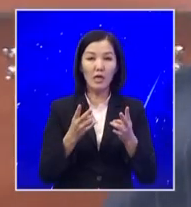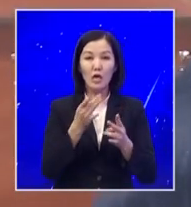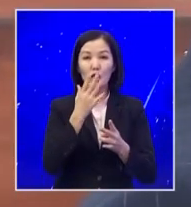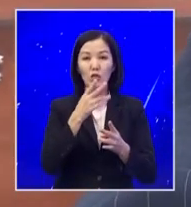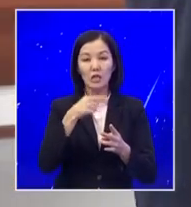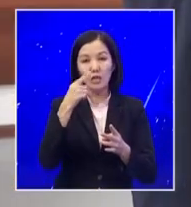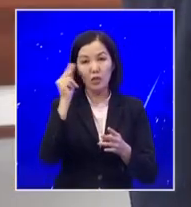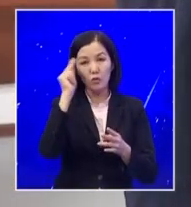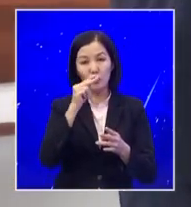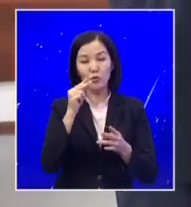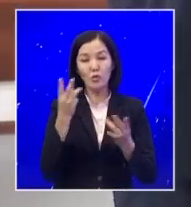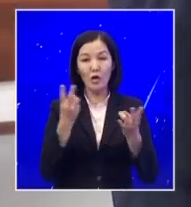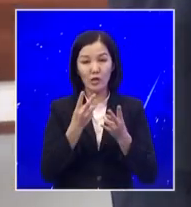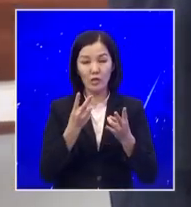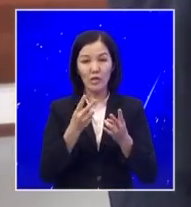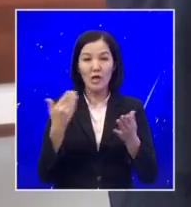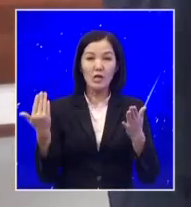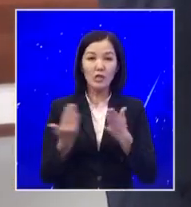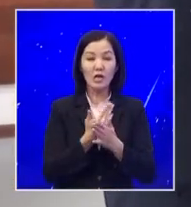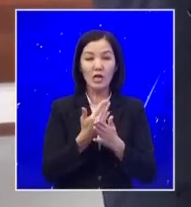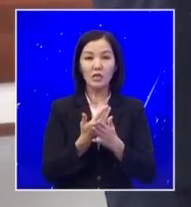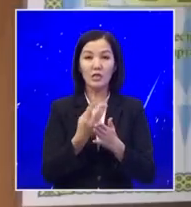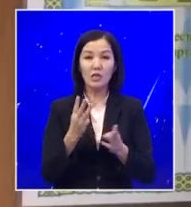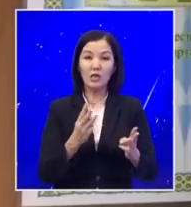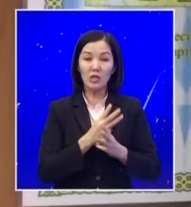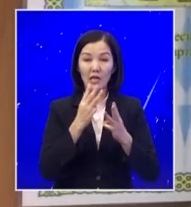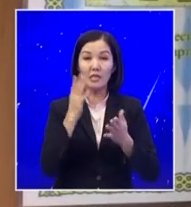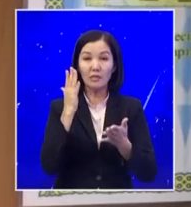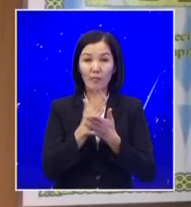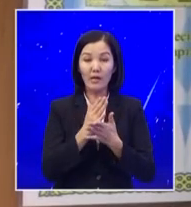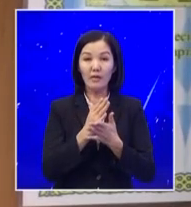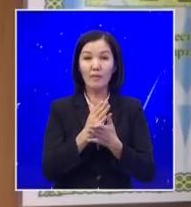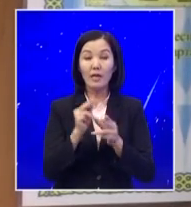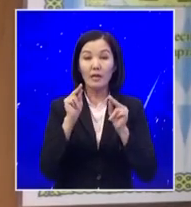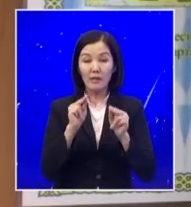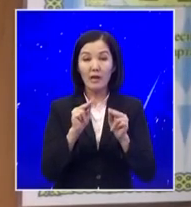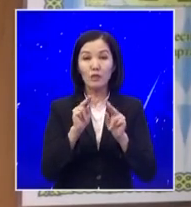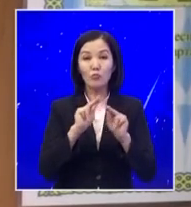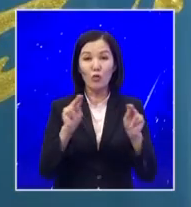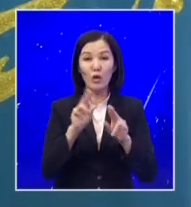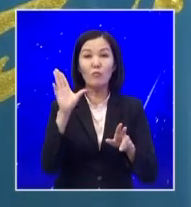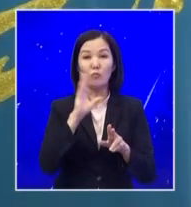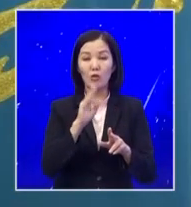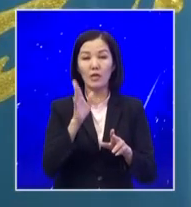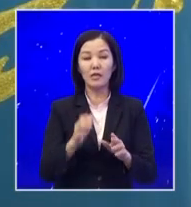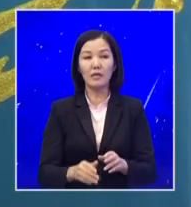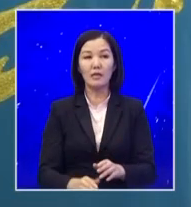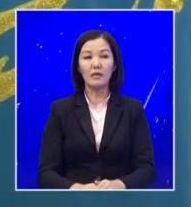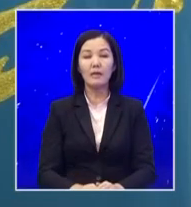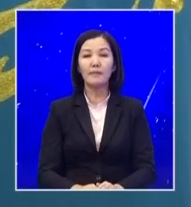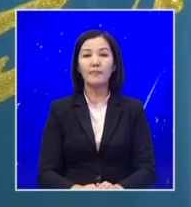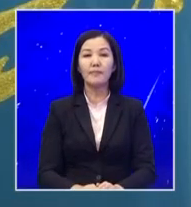де меңгеру талабы бар. Жаңашылдыққа жаны құмар адам ғана нағыз тәлімгер бола алатынын айтады. Алғашқы оқушыларым